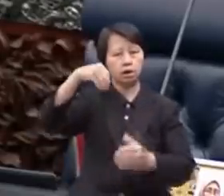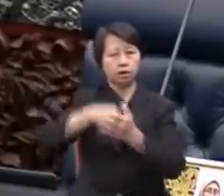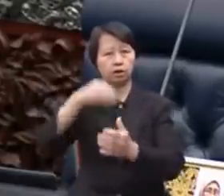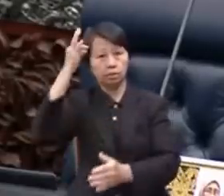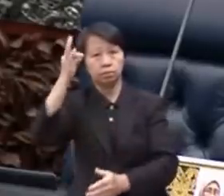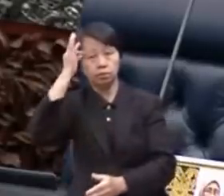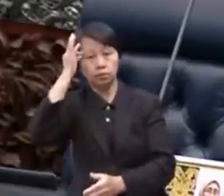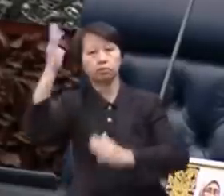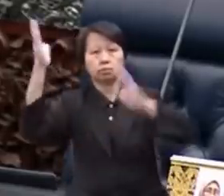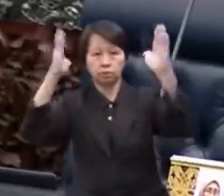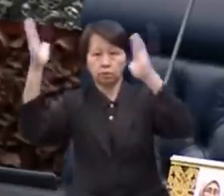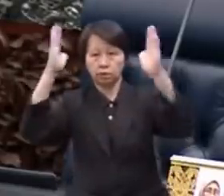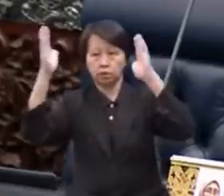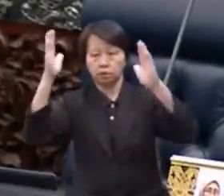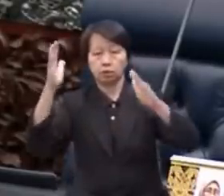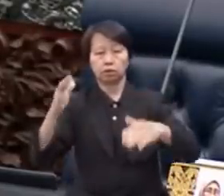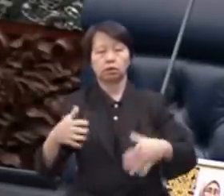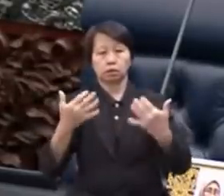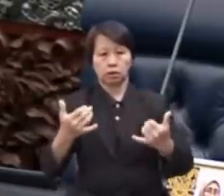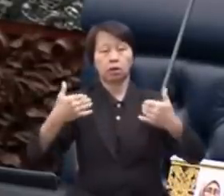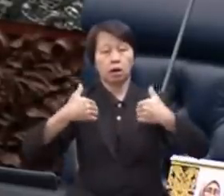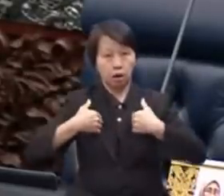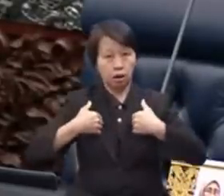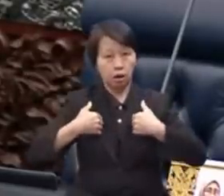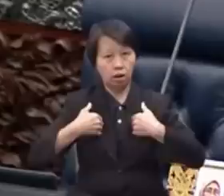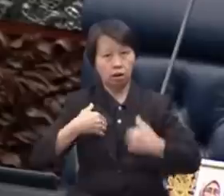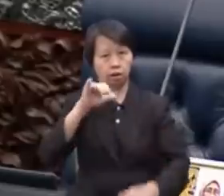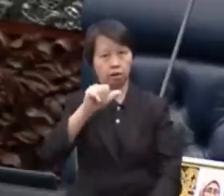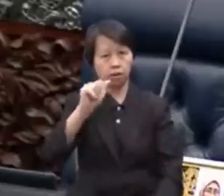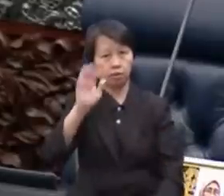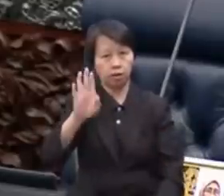persekutuan Malaysia adakah juga